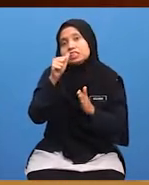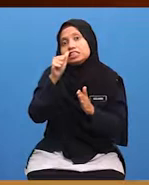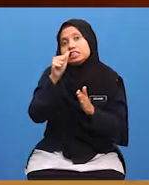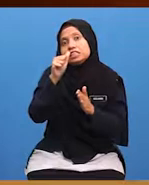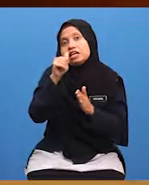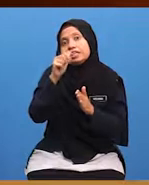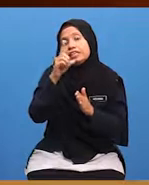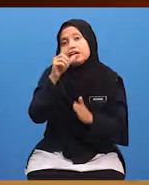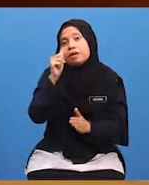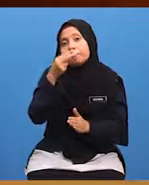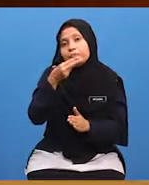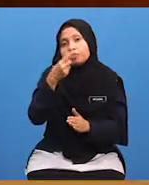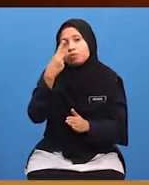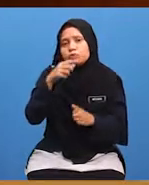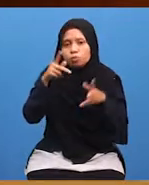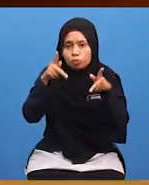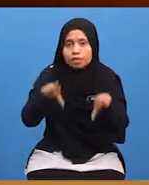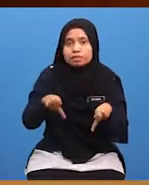tenaga pengajar,